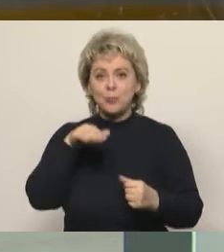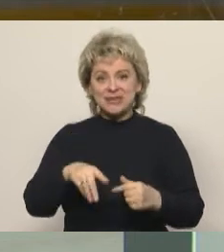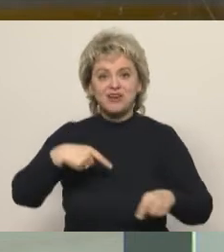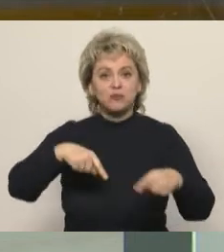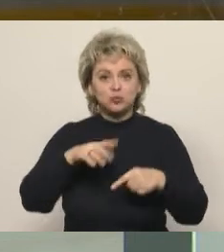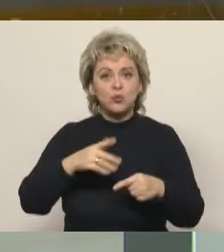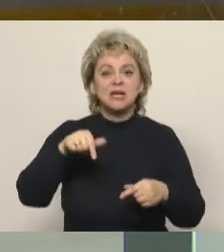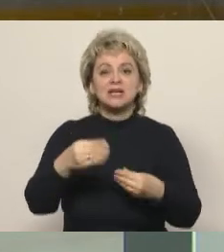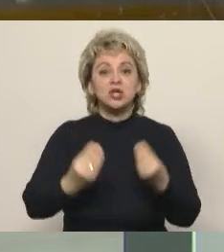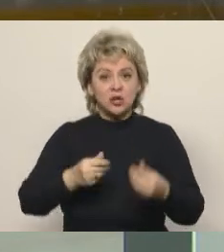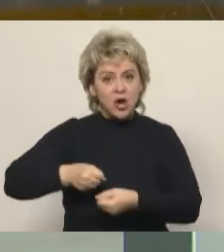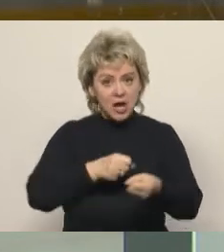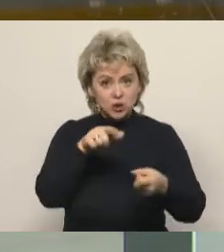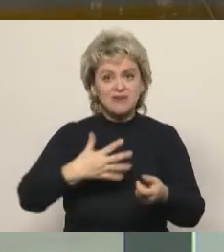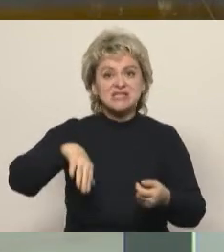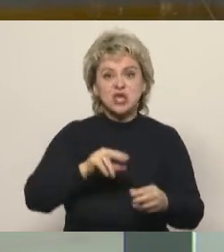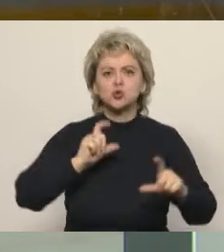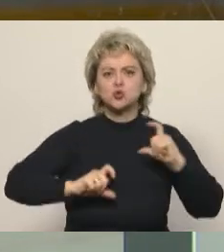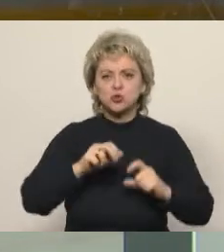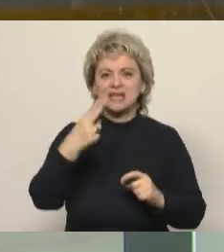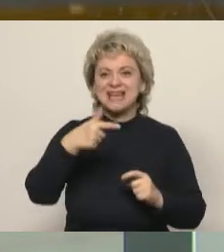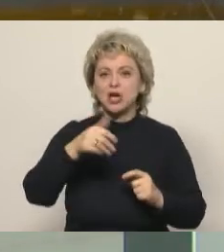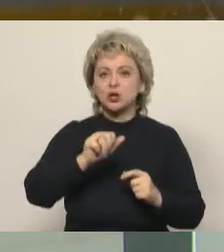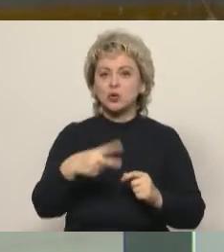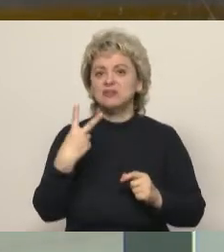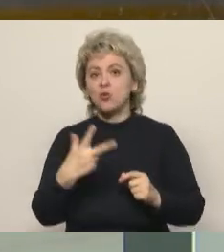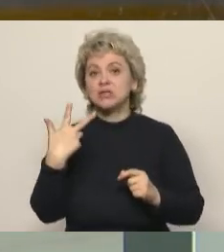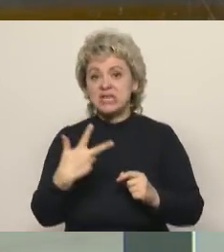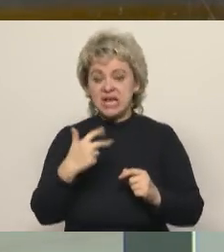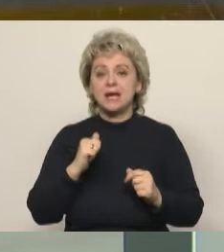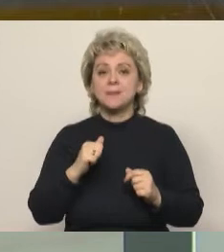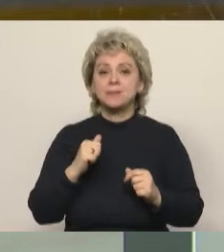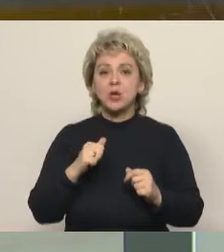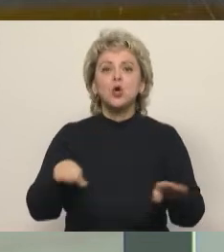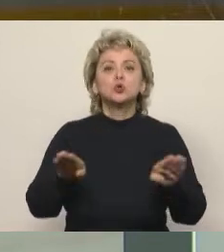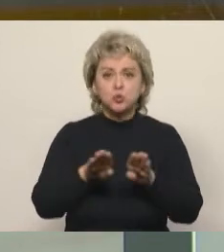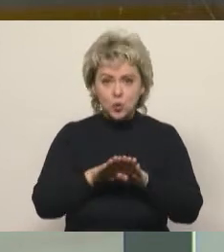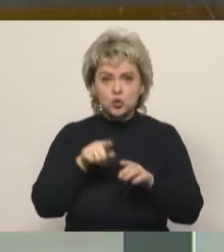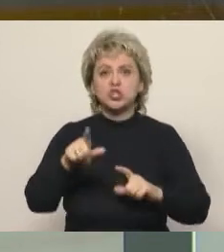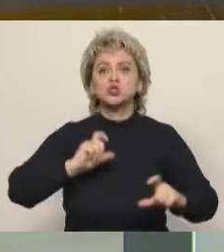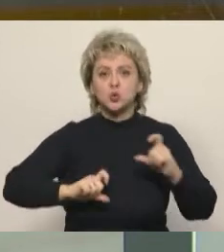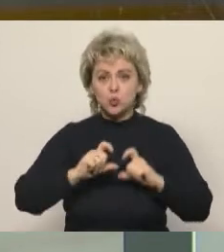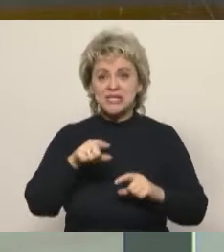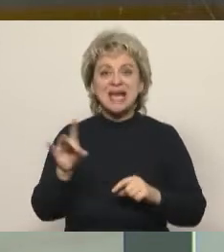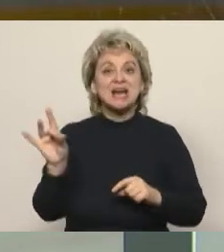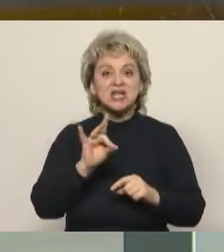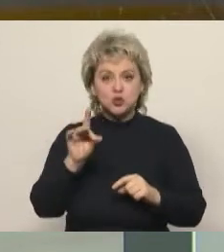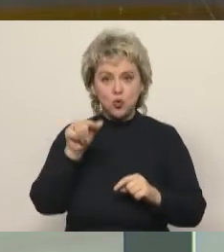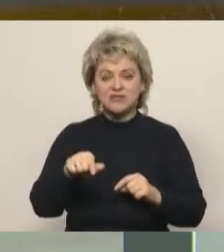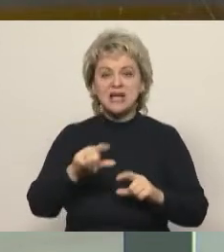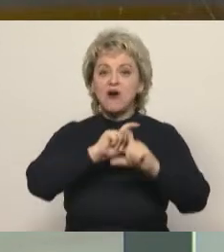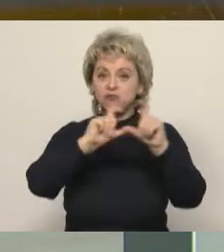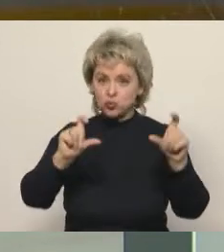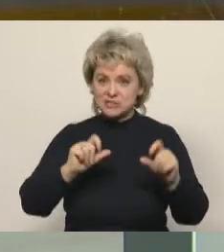все студенты ДГТУ, по-моему, 2 или 3, тоже студенты ростовского